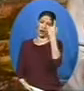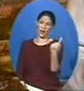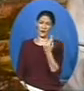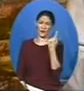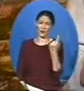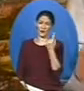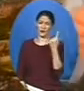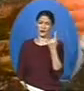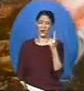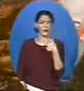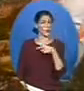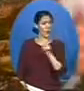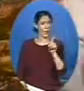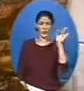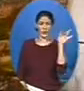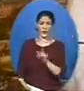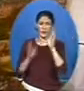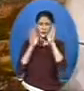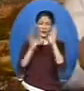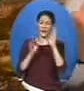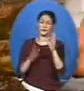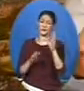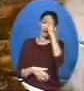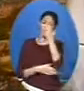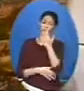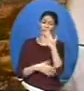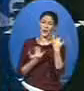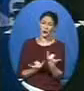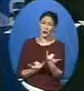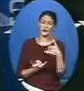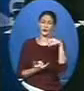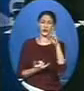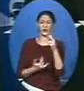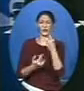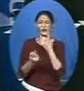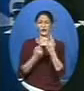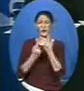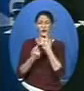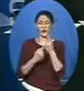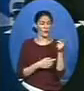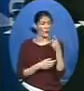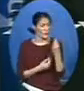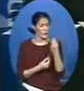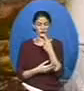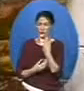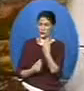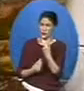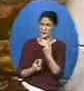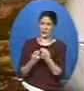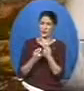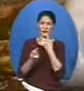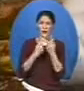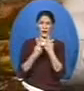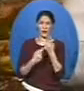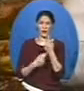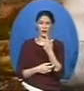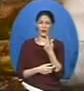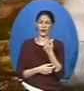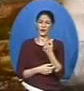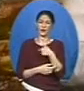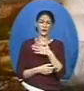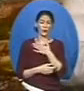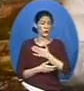כמאה שנה, והיום ברוך השם יש התקדמות טכנולוגית שמאפשרת גם דבר אחר. למה צריך לחוק? רגע, ואומר לגבי הדיאלוג. הדיאלוג, אנחנו